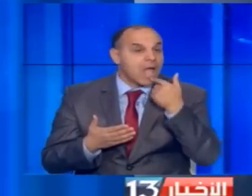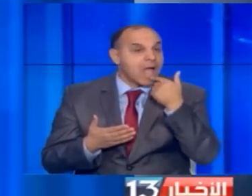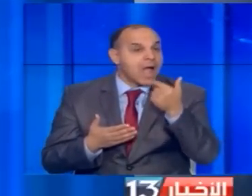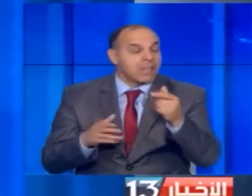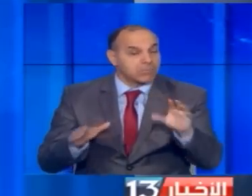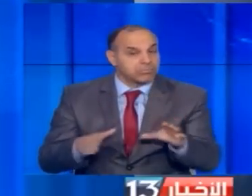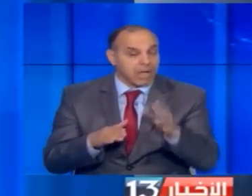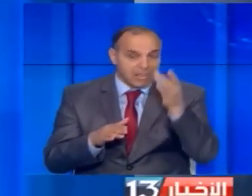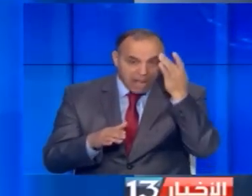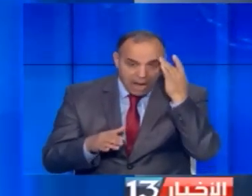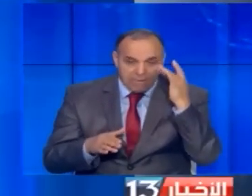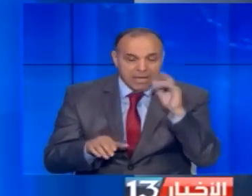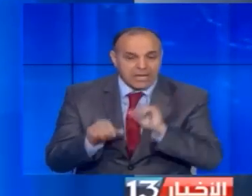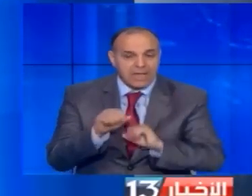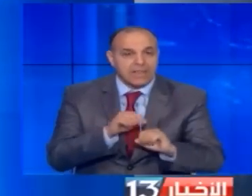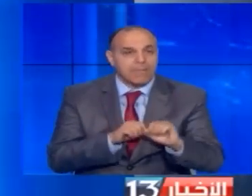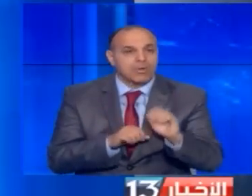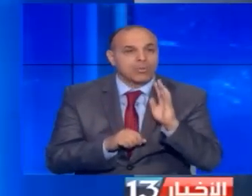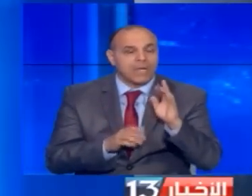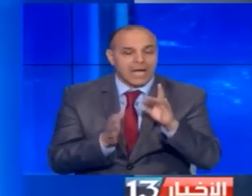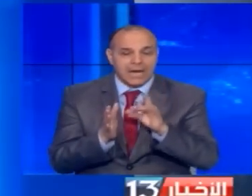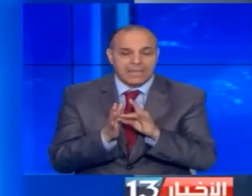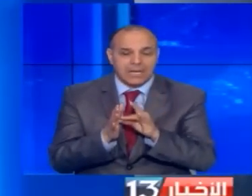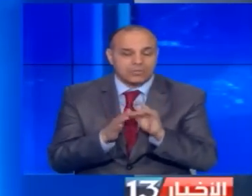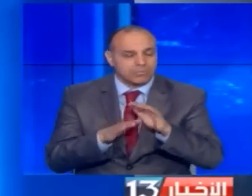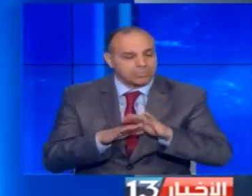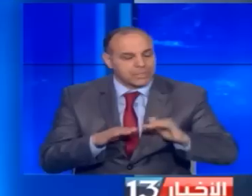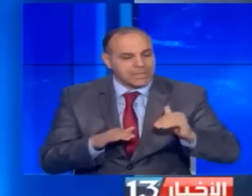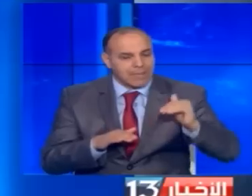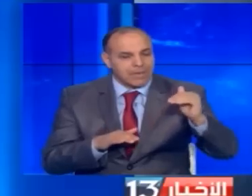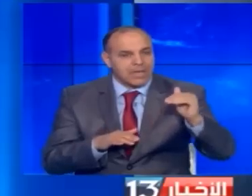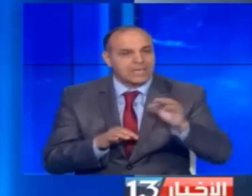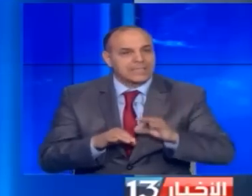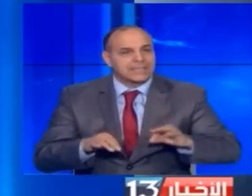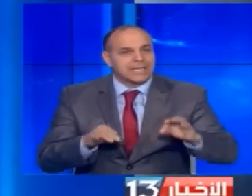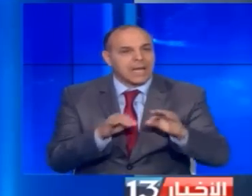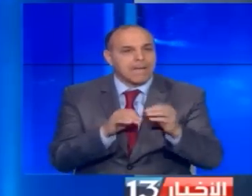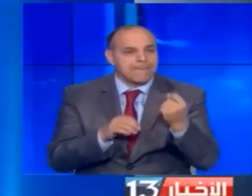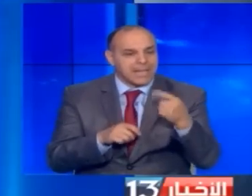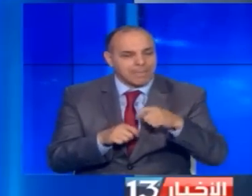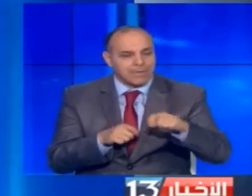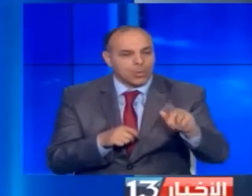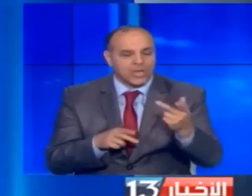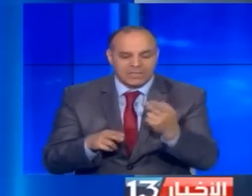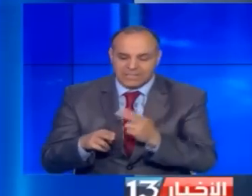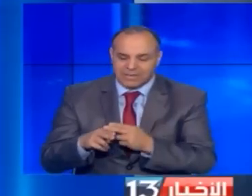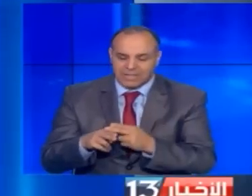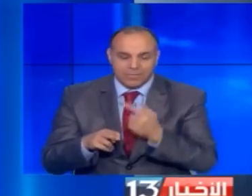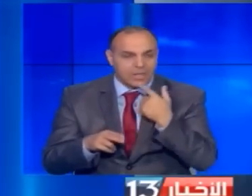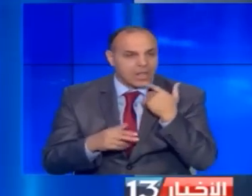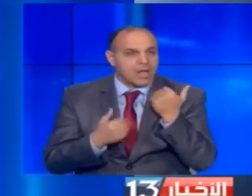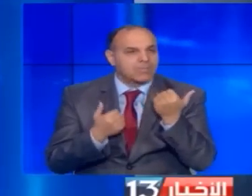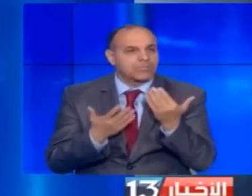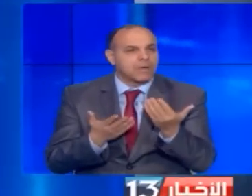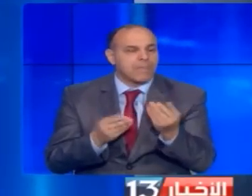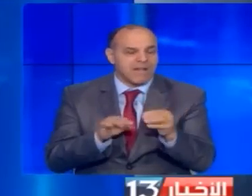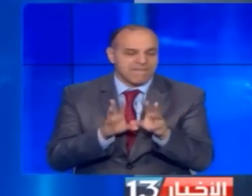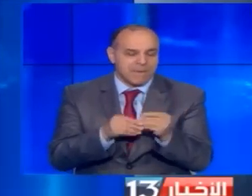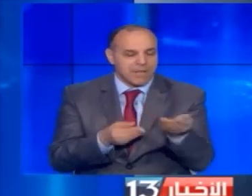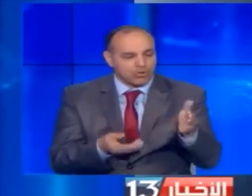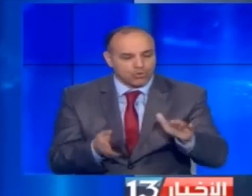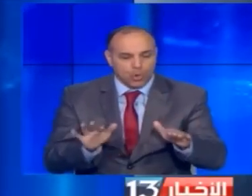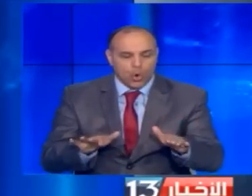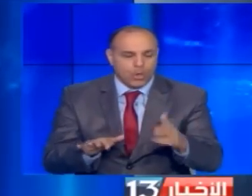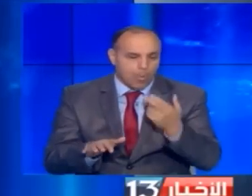تظاهرة ثقافية نظمها منتدى قرطاج للأمن والتنمية في ساحة 100 متر بصفاقس، كرم خلالها عائلات الشهداء